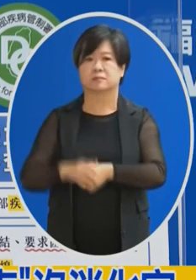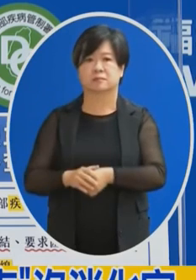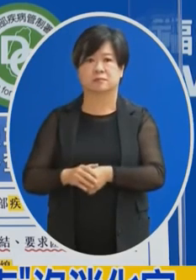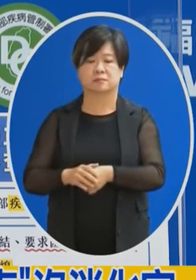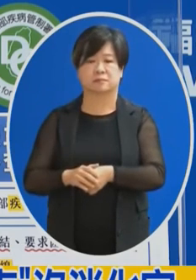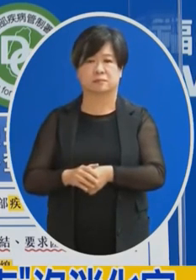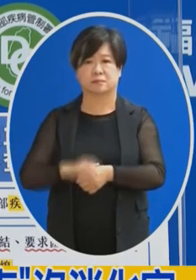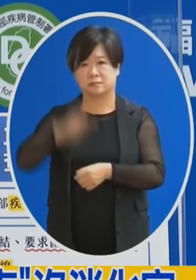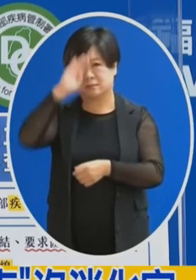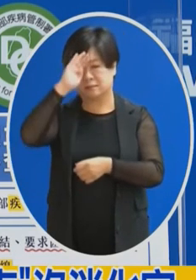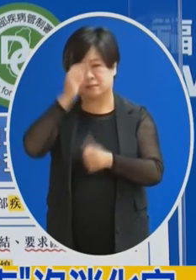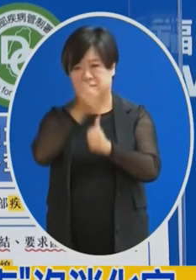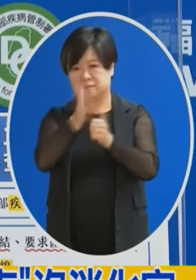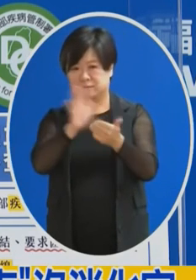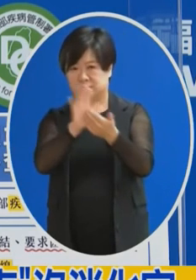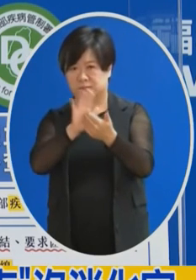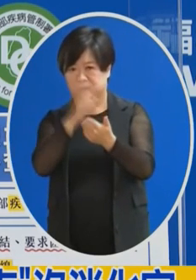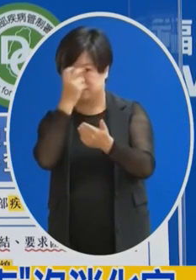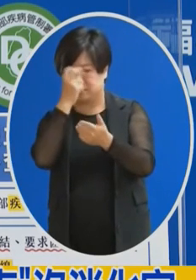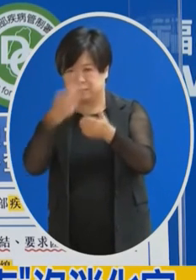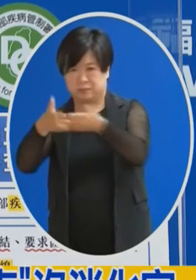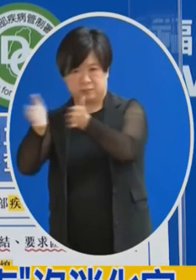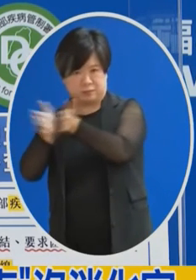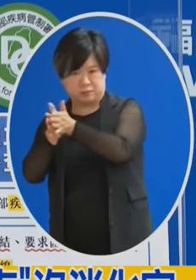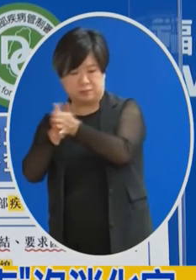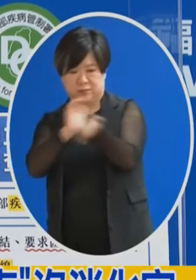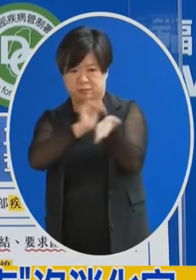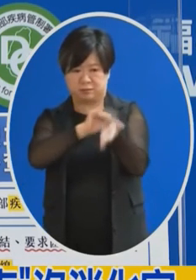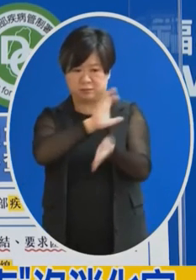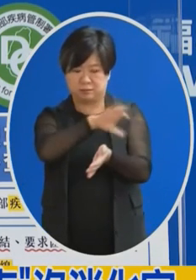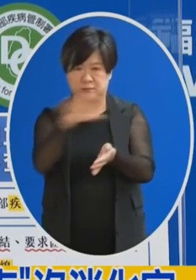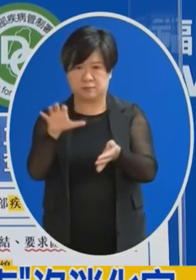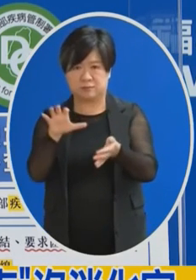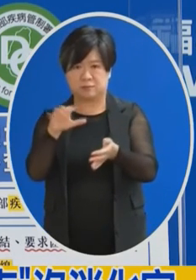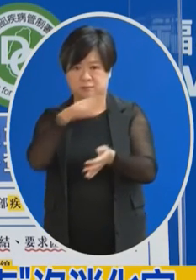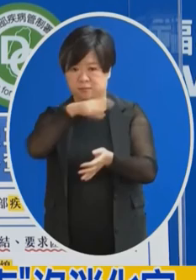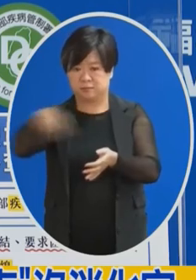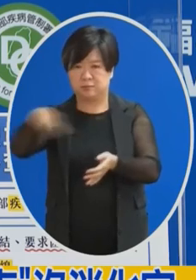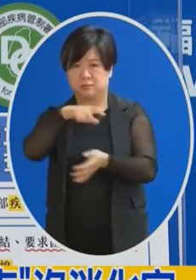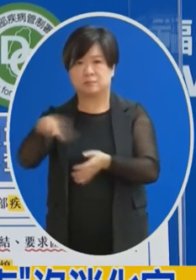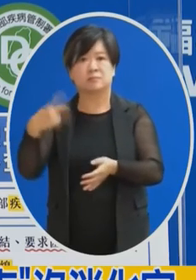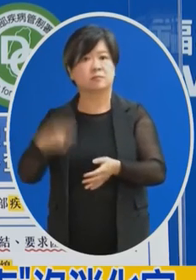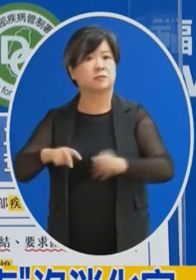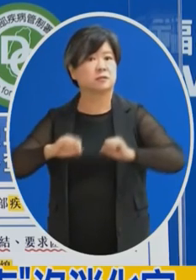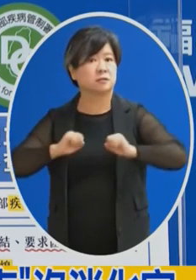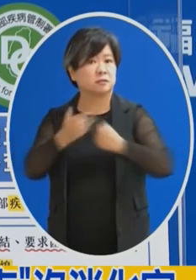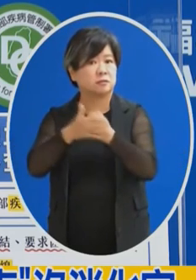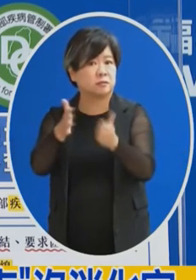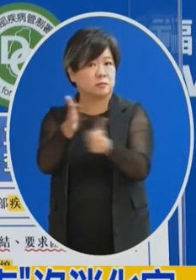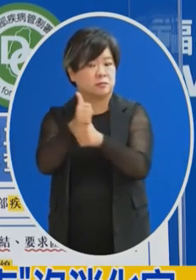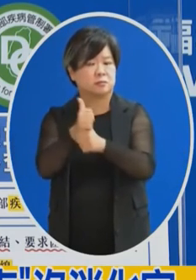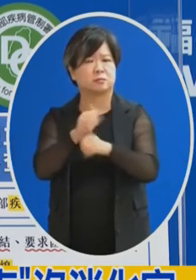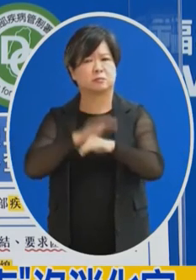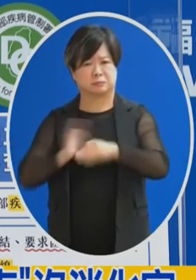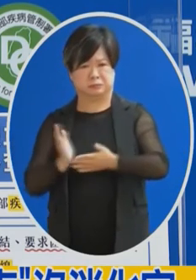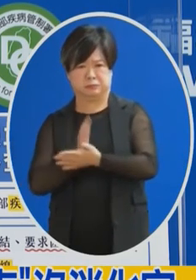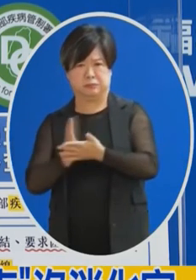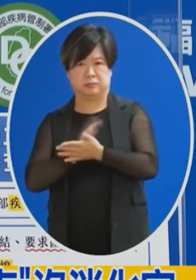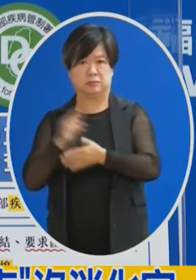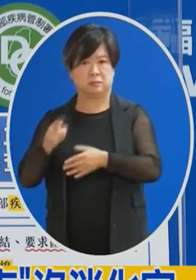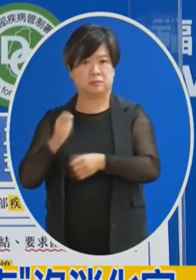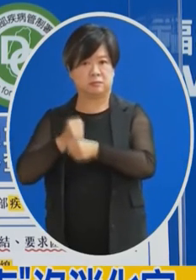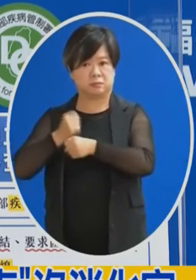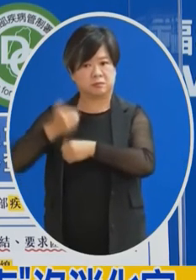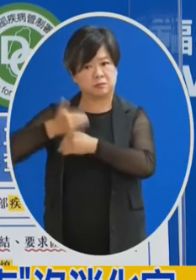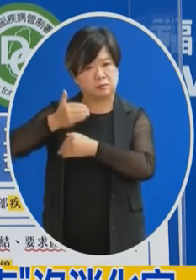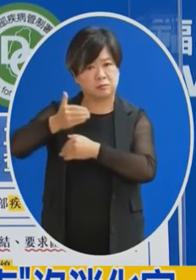疫情监测组跟这个相关的医疗院所之间，我们都会，还有包括健保署，我们都还会来看这样子的流程